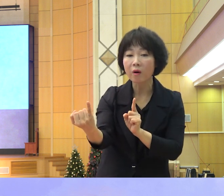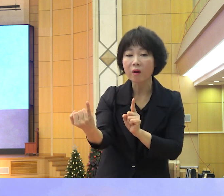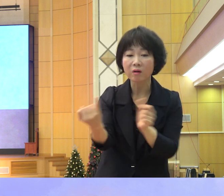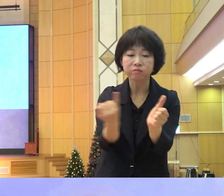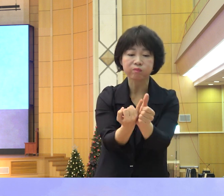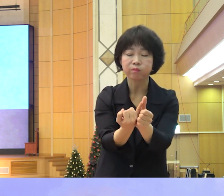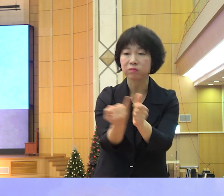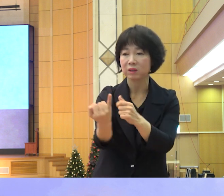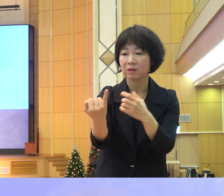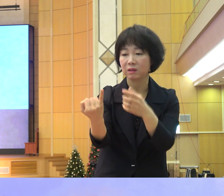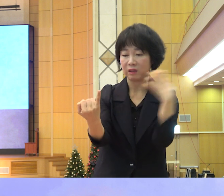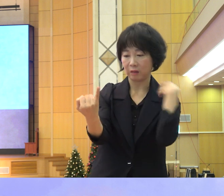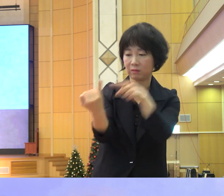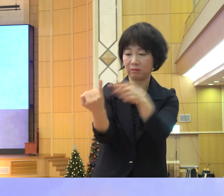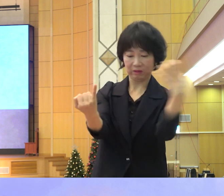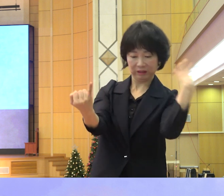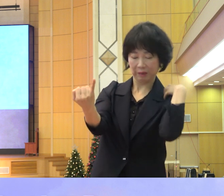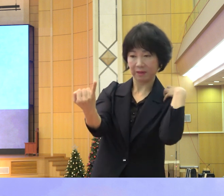아내로,